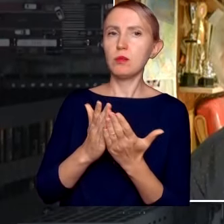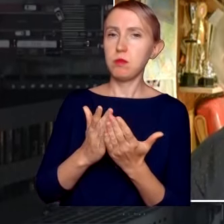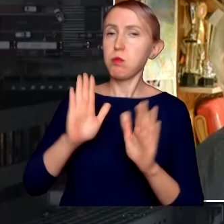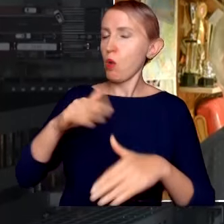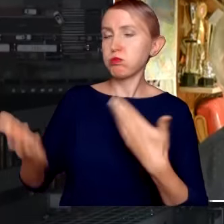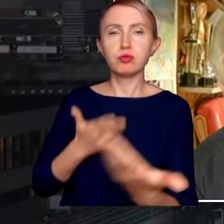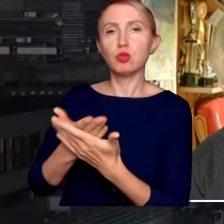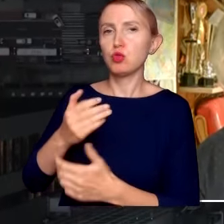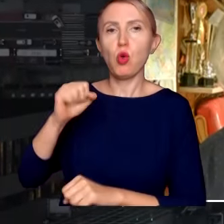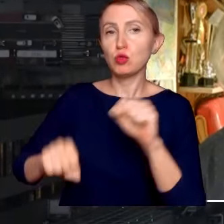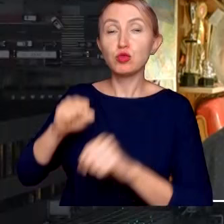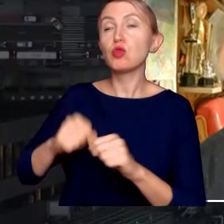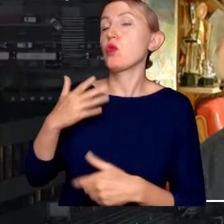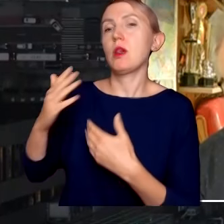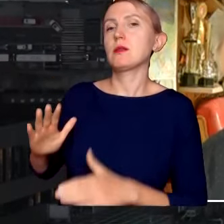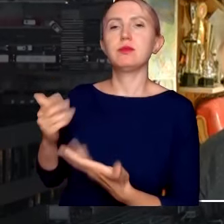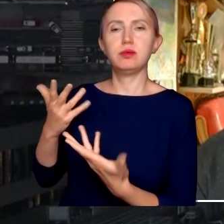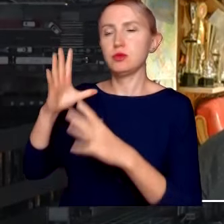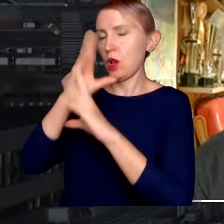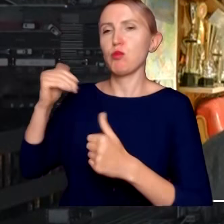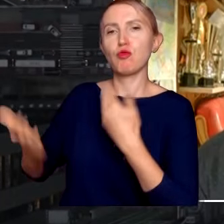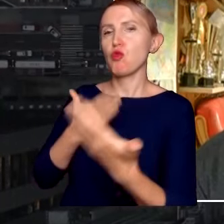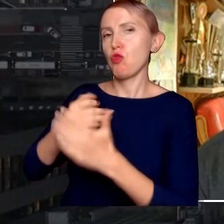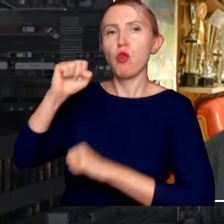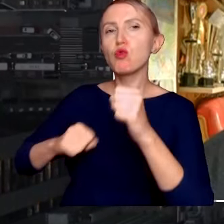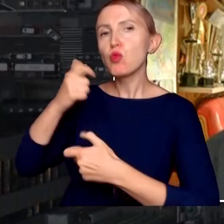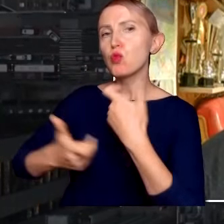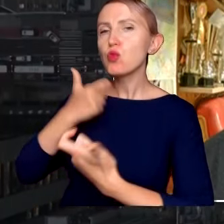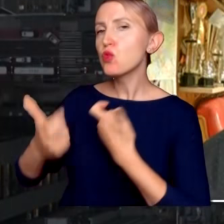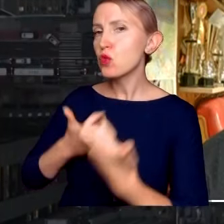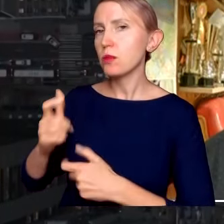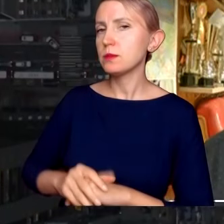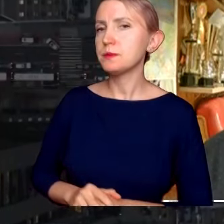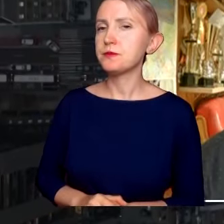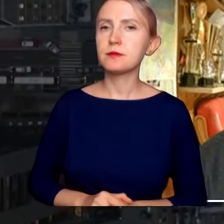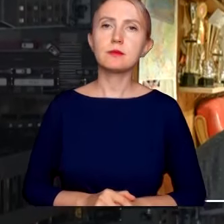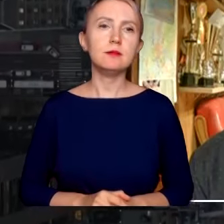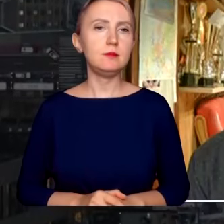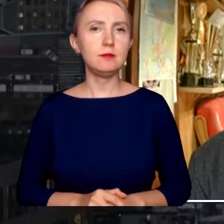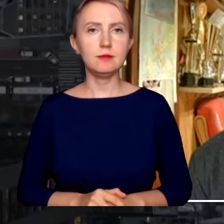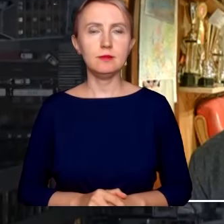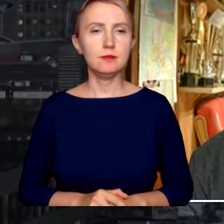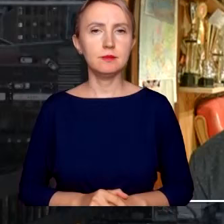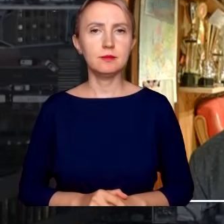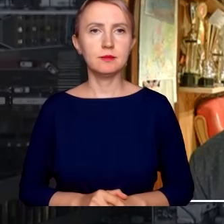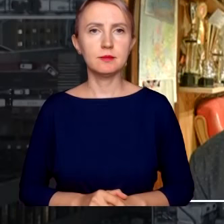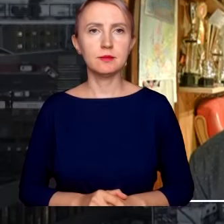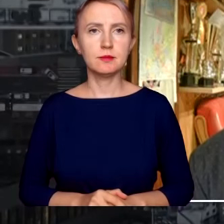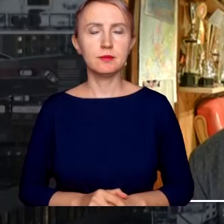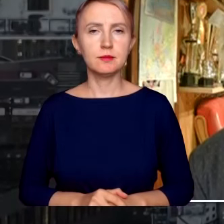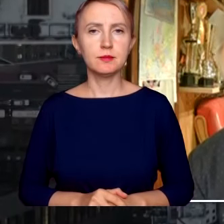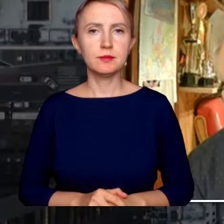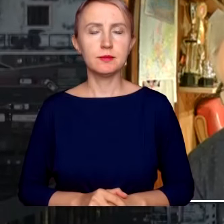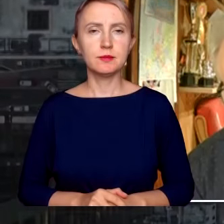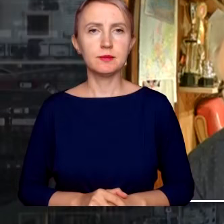jest wielki zaszczyt. By się to ile nasze wypowiedzi w skali Adolfów miały, co? Pani trzeba tylko dać mu od hitlerystów nas pani wyzwie albo coś. Pani,